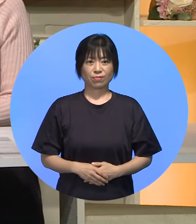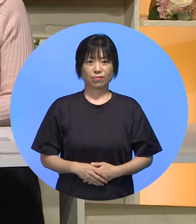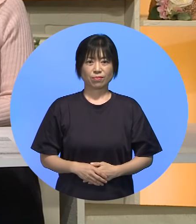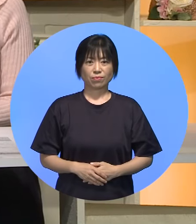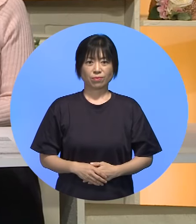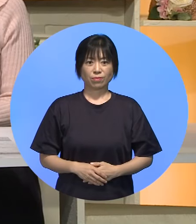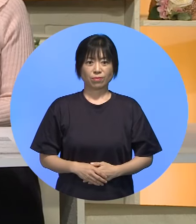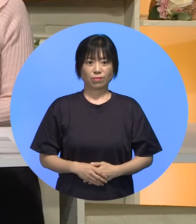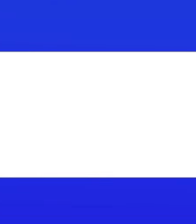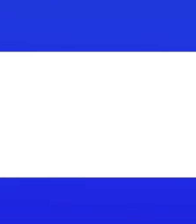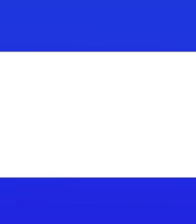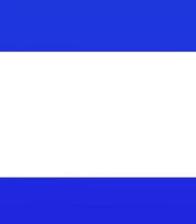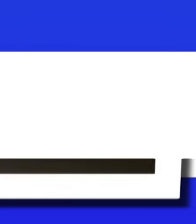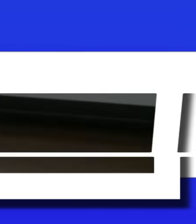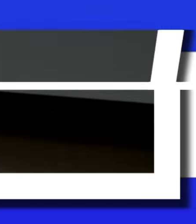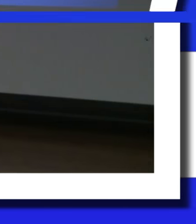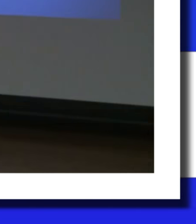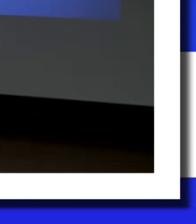トピックスです